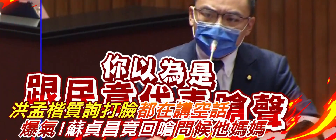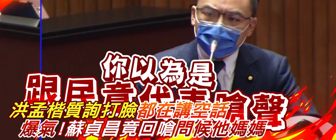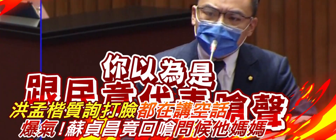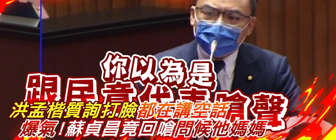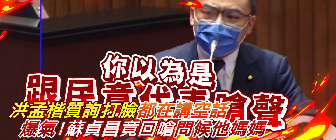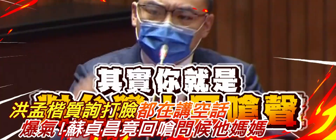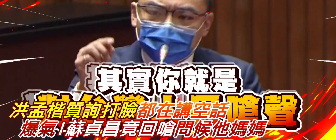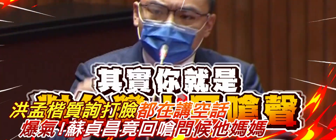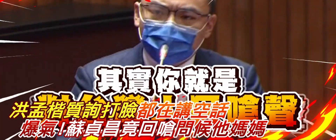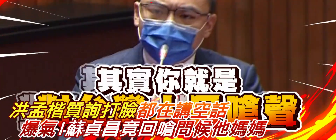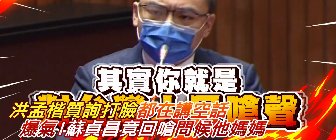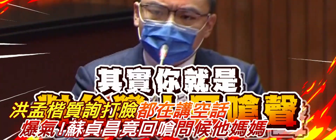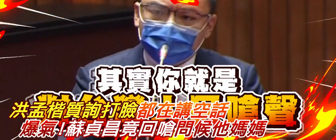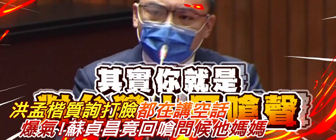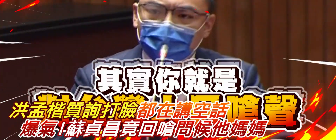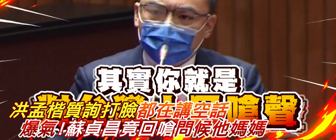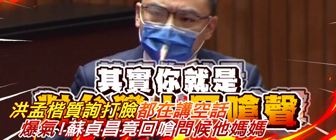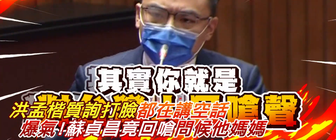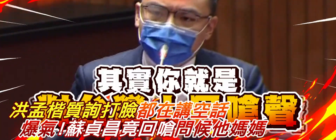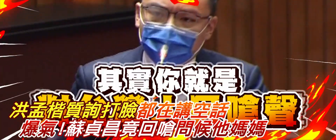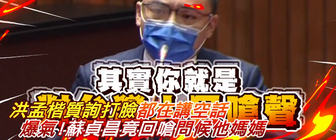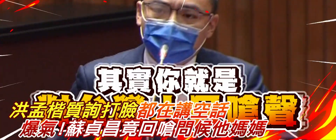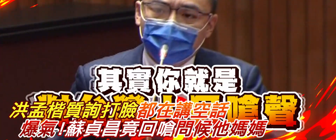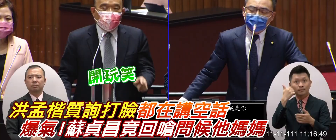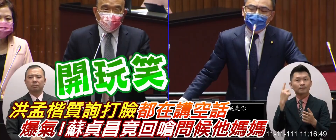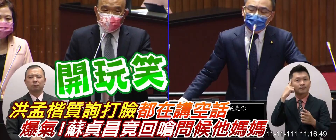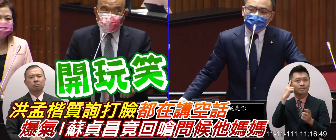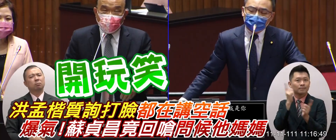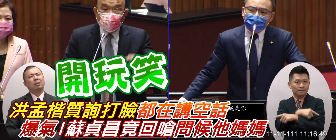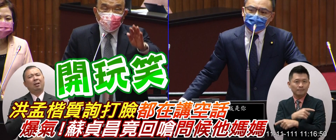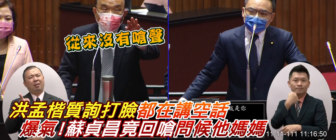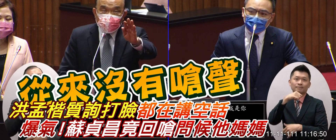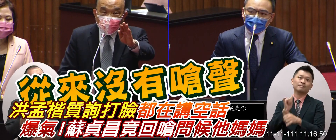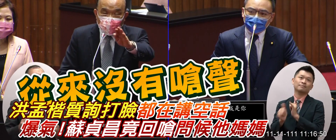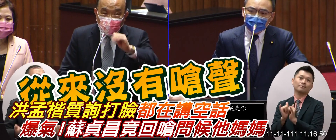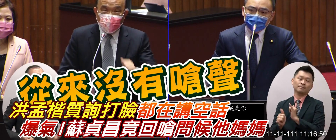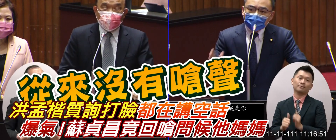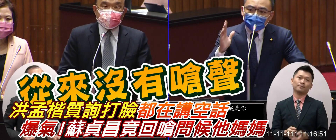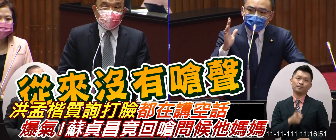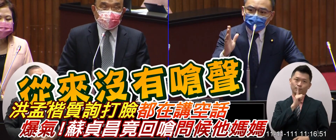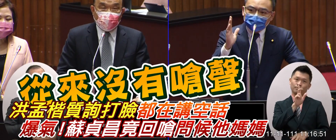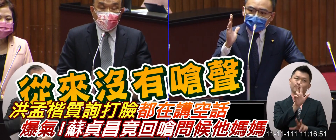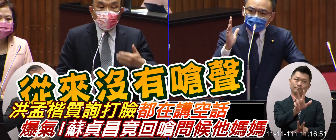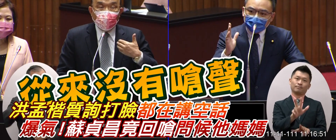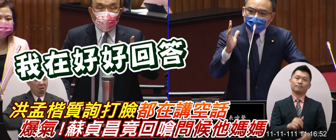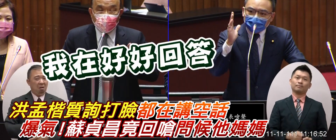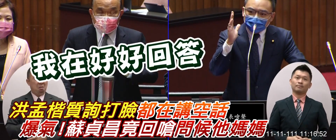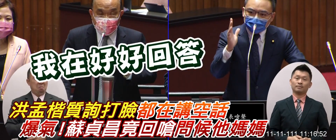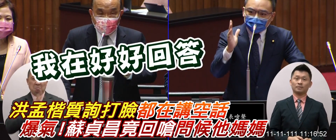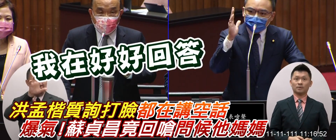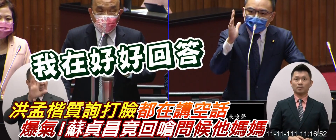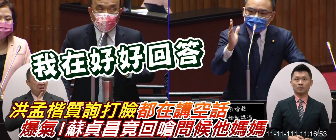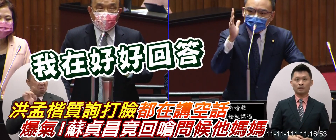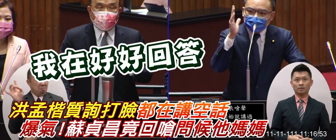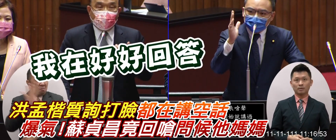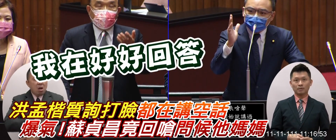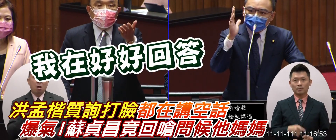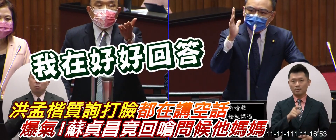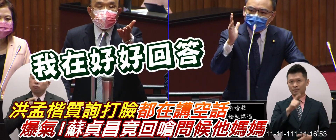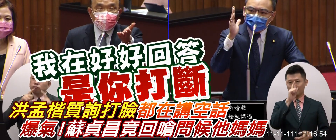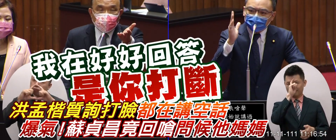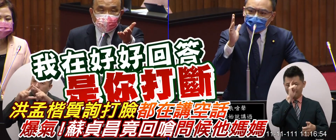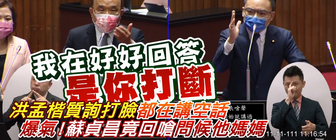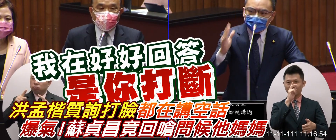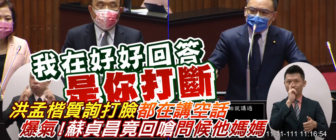为是跟民意代表呛虾？其实你对的就是台湾人民呛虾。我说实在话， 从来没有呛虾， 不想要让你变成是